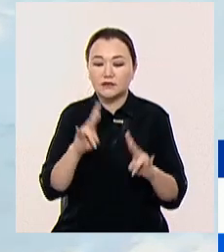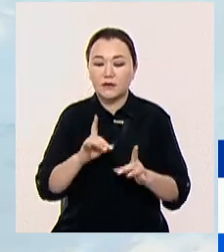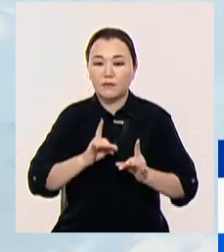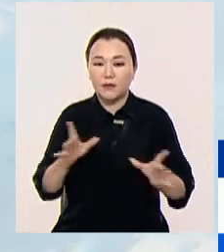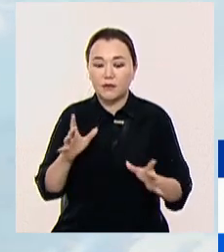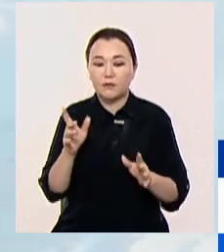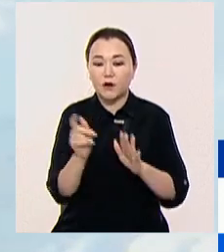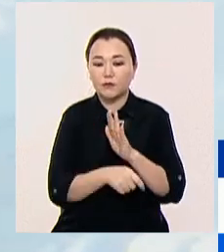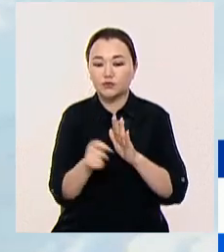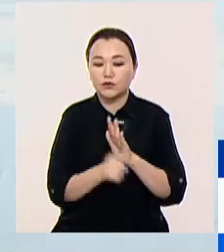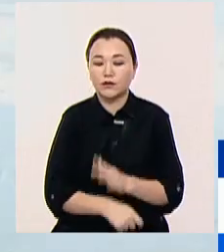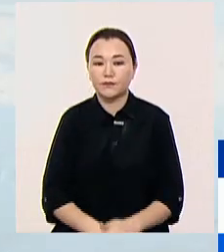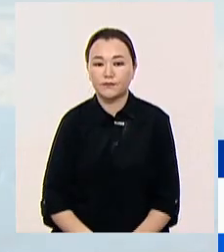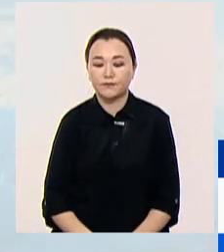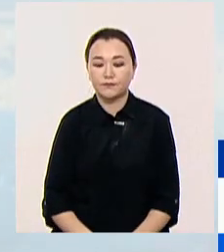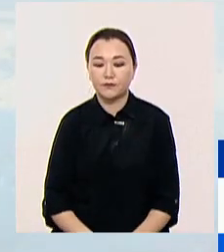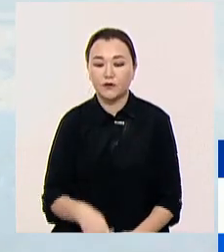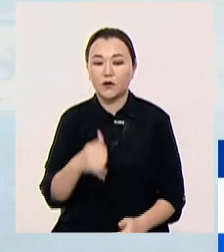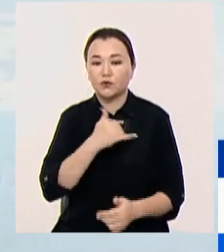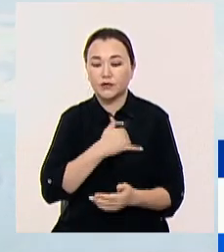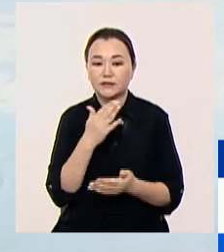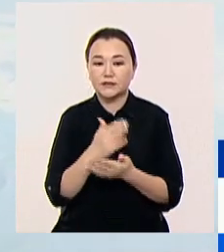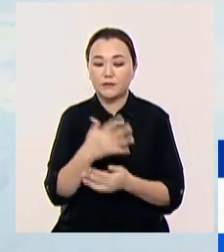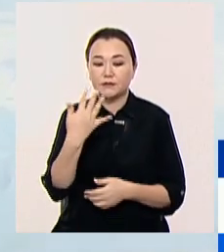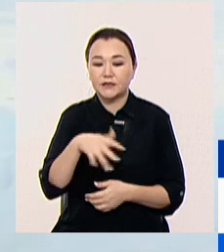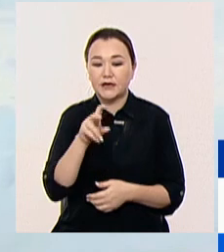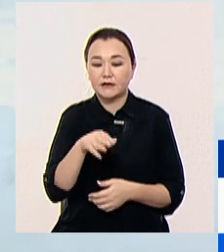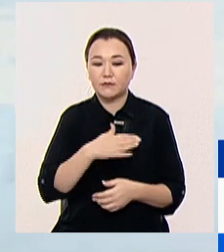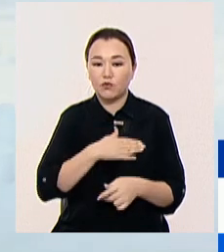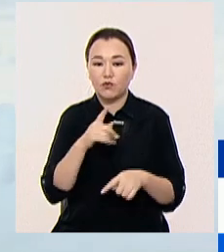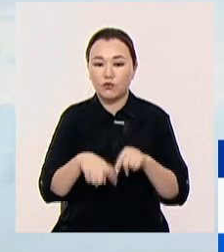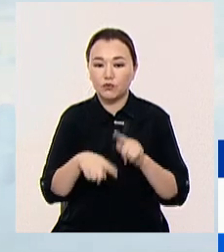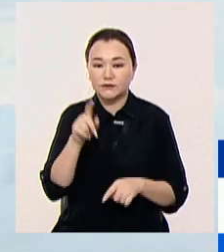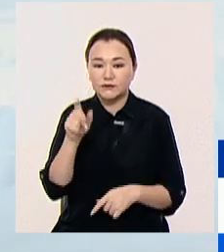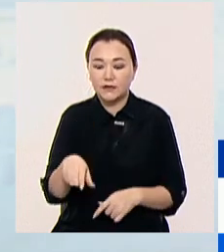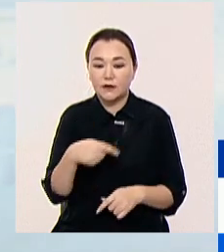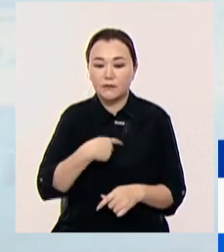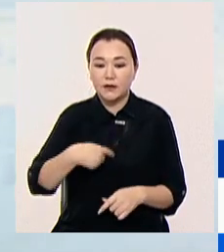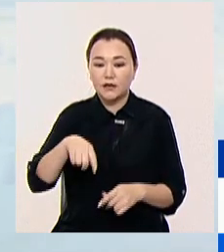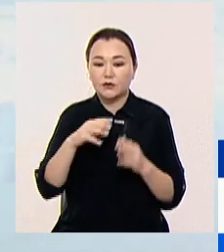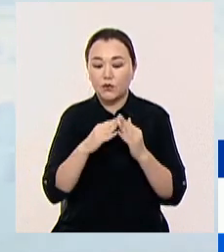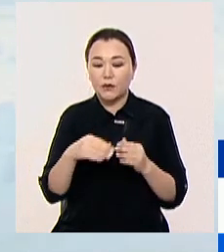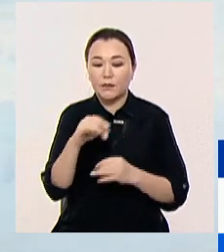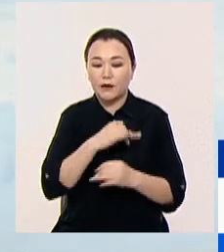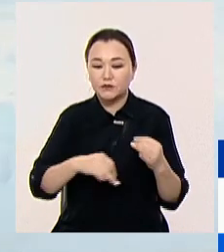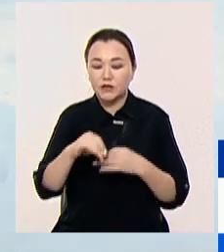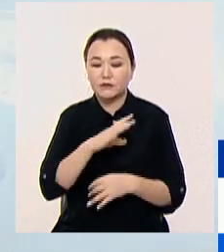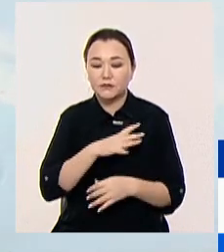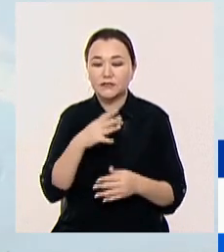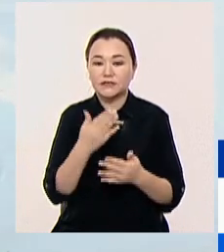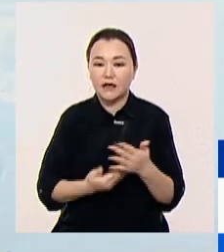пропускаем у нас намечается пятидесятилетие нашей родственницы и мы дома пообщались